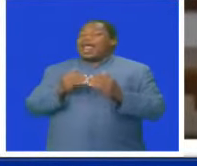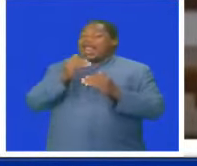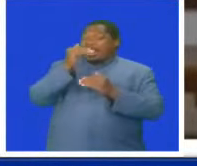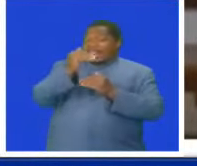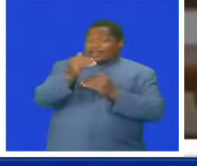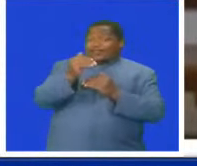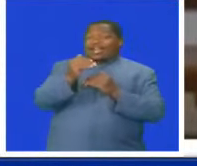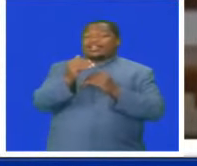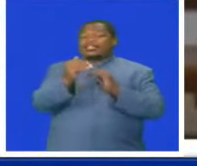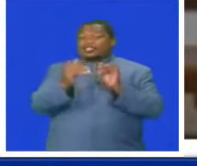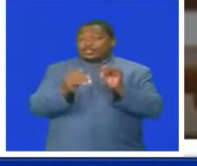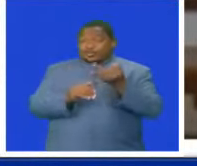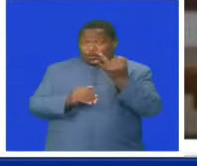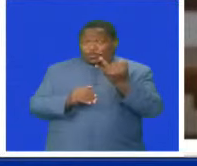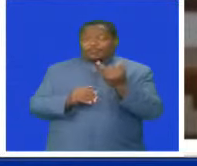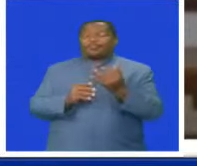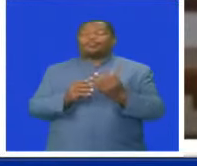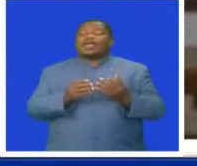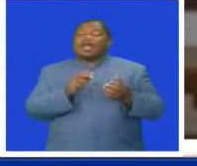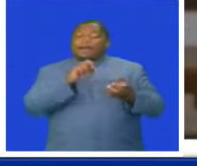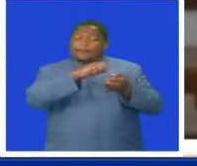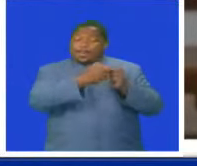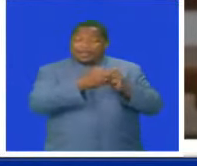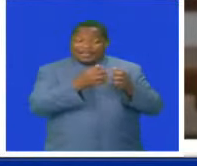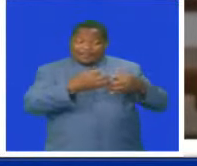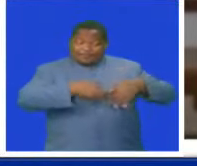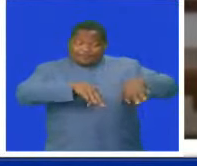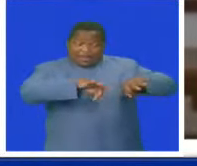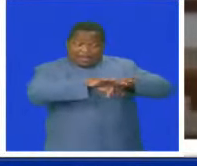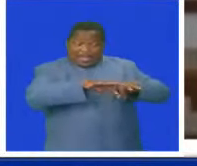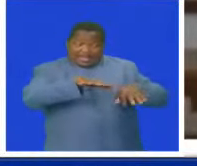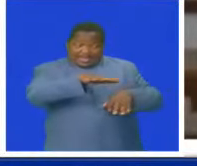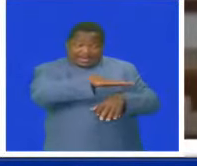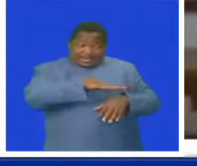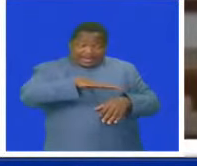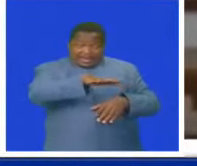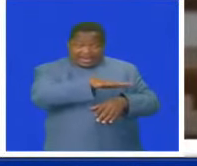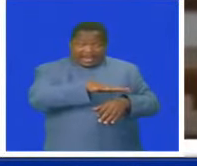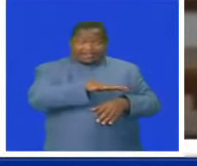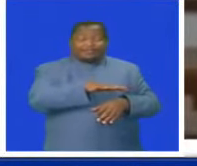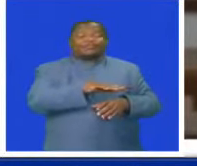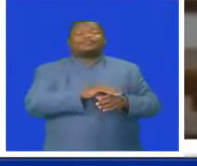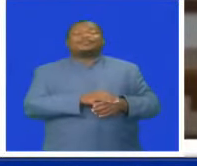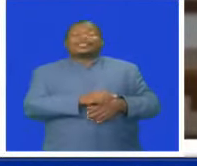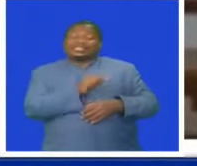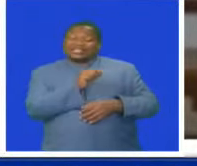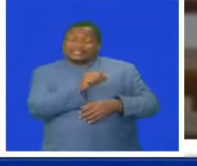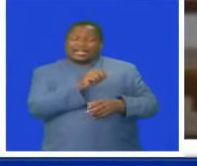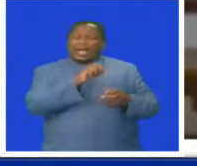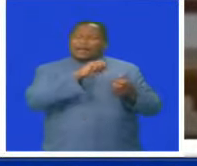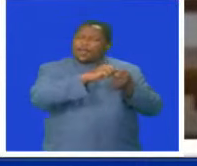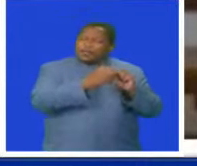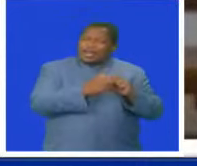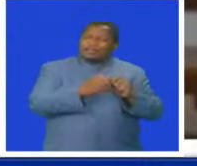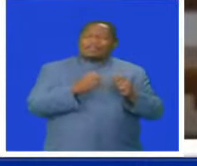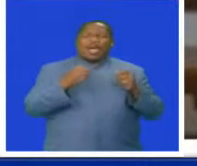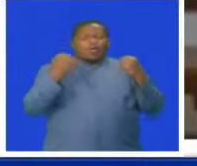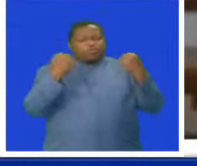i-relational or family level. Lapho ke sakhanza ukuthi lama drivers abangwa